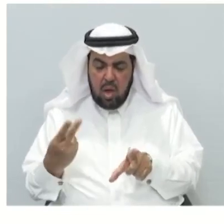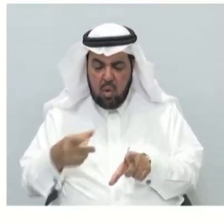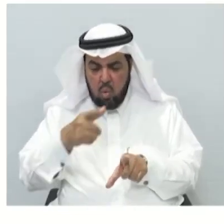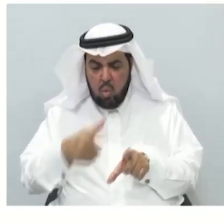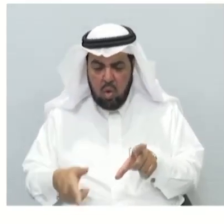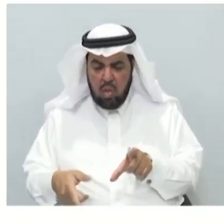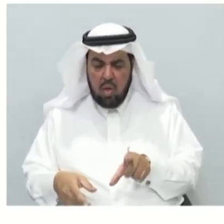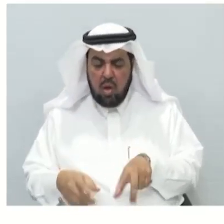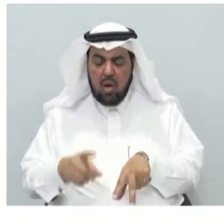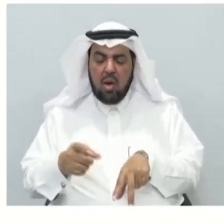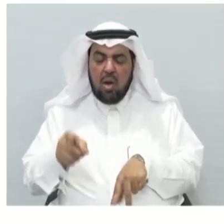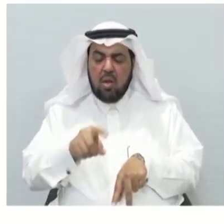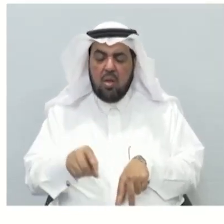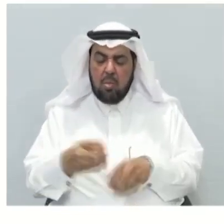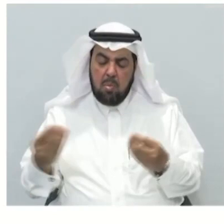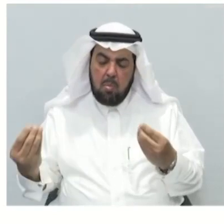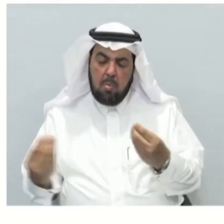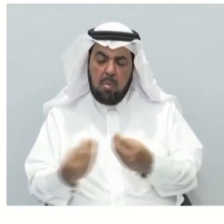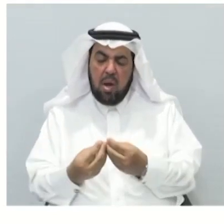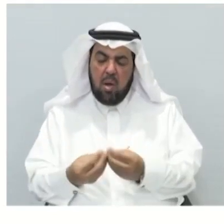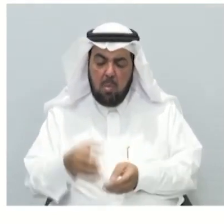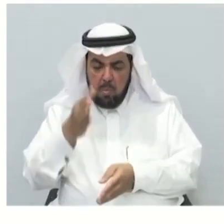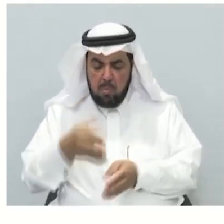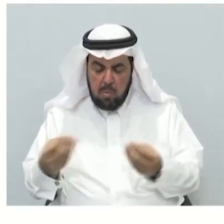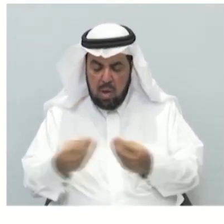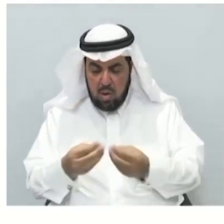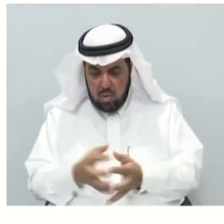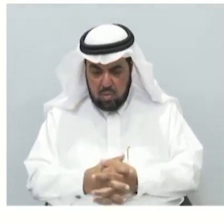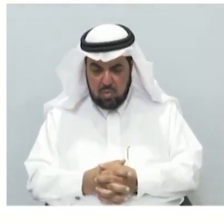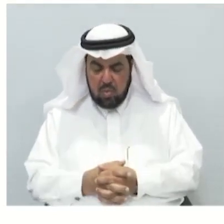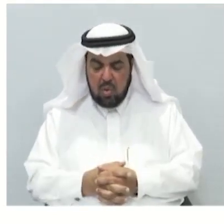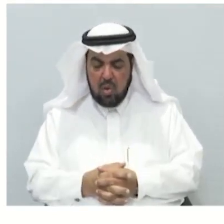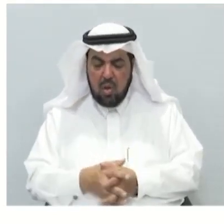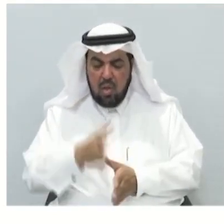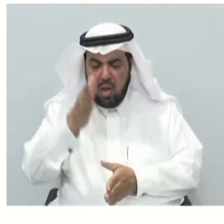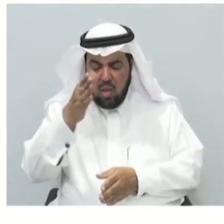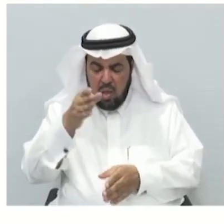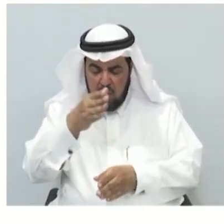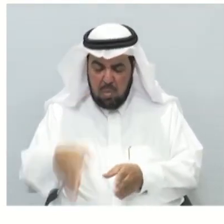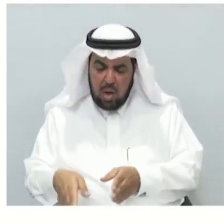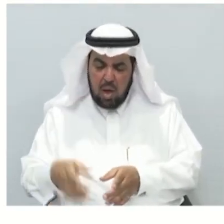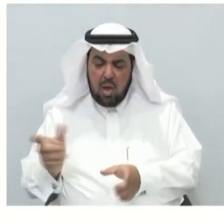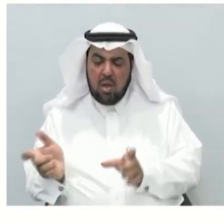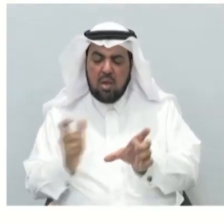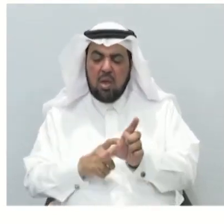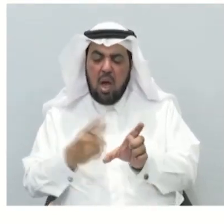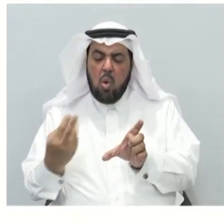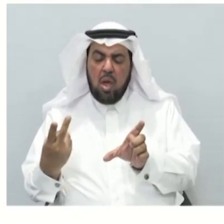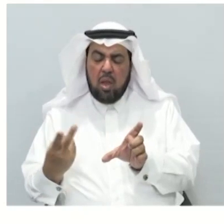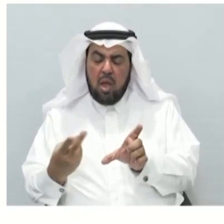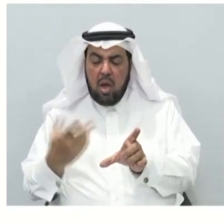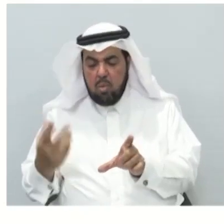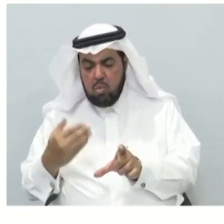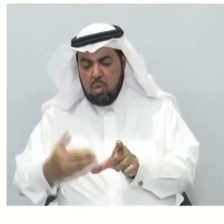هذا المحصور بينهما اذا الضلع الواقع بين زاويتين متتاليتين لمضلع